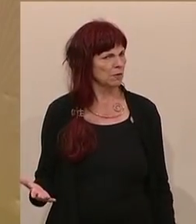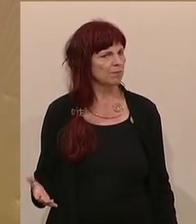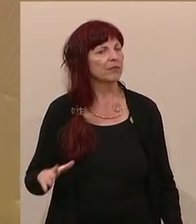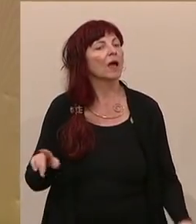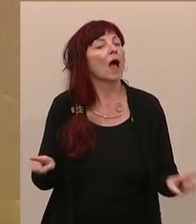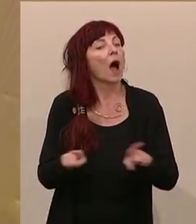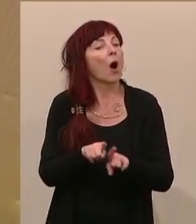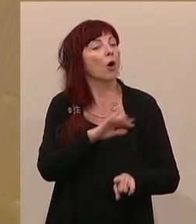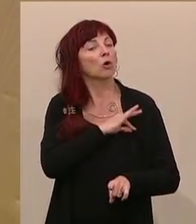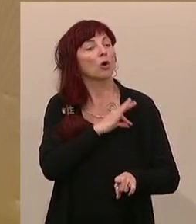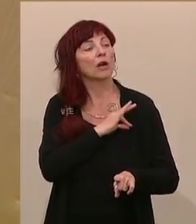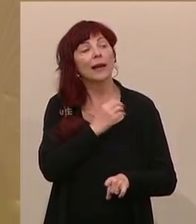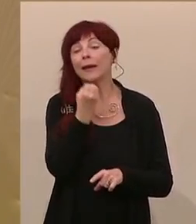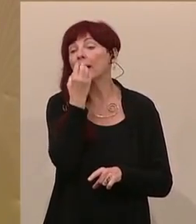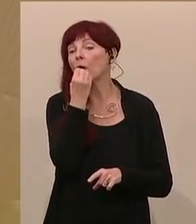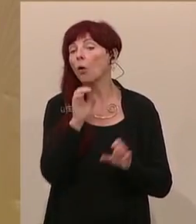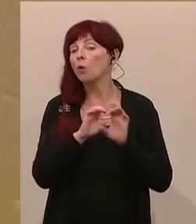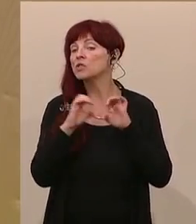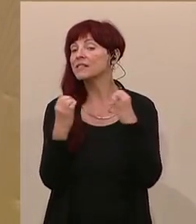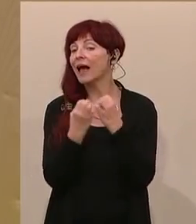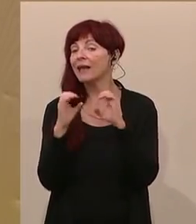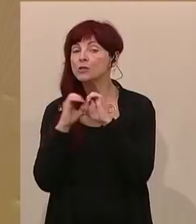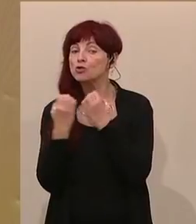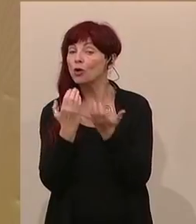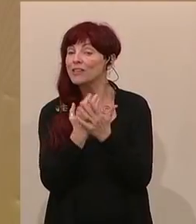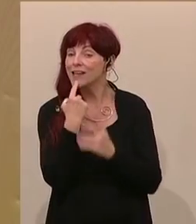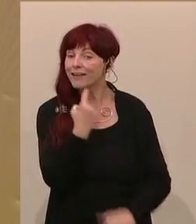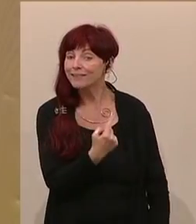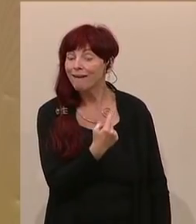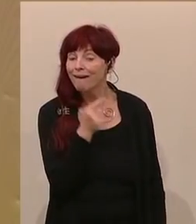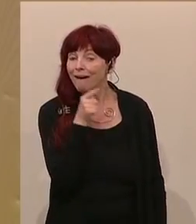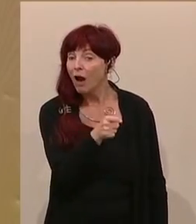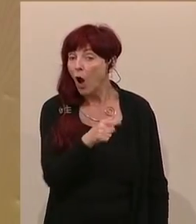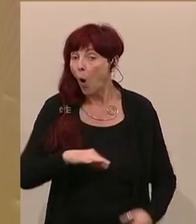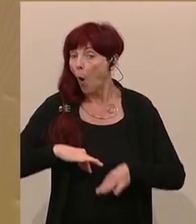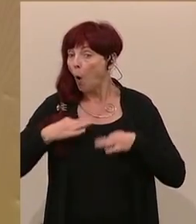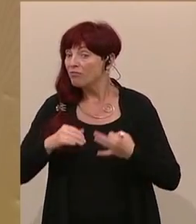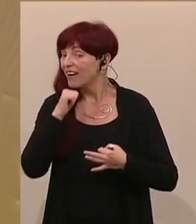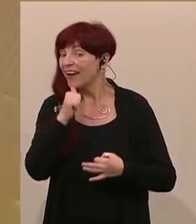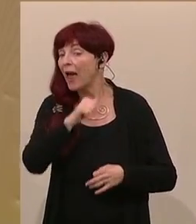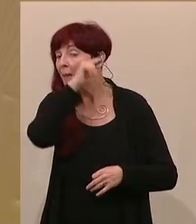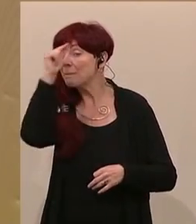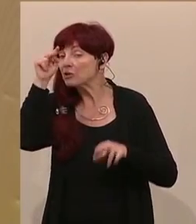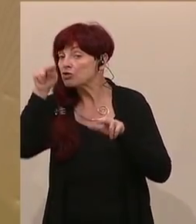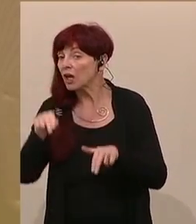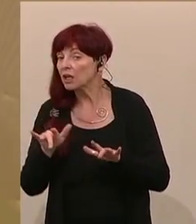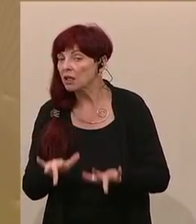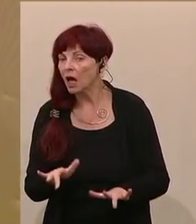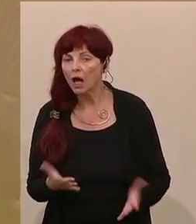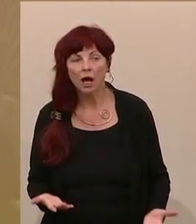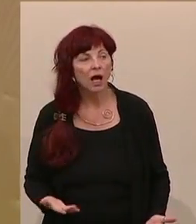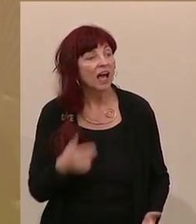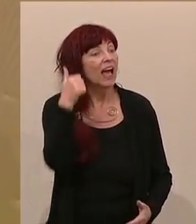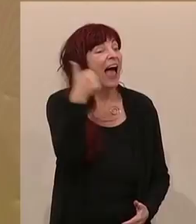Rosenkranz hat es aufgeworfen. Haben Opfer keine Menschenrechte? Haben Sie in irgendeiner einzigen Rede heute zu der Debatte das Leid